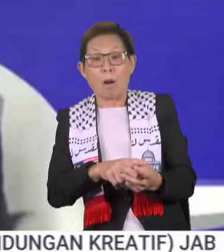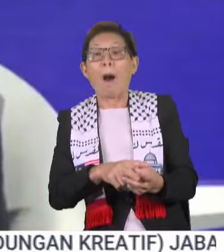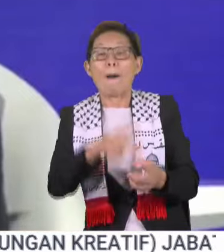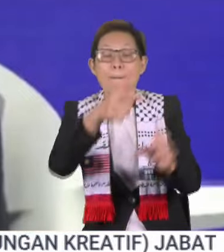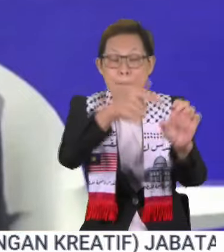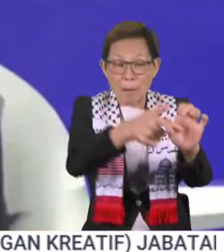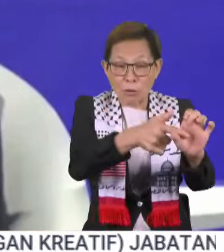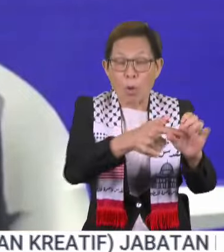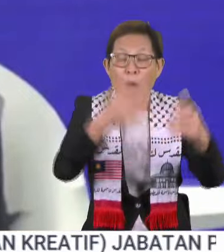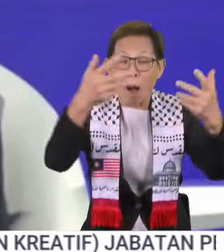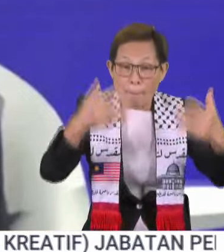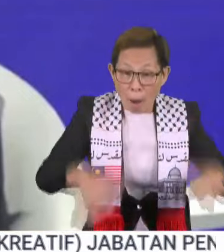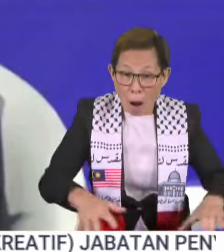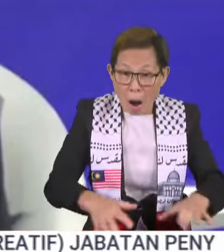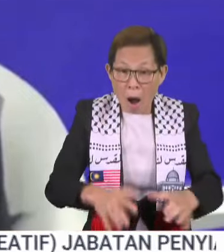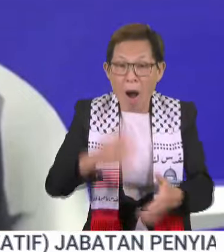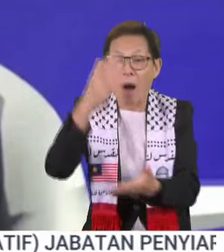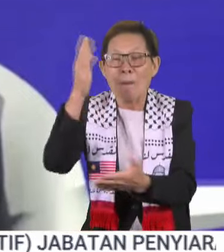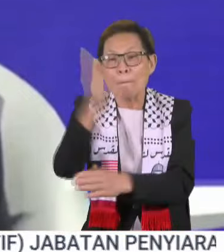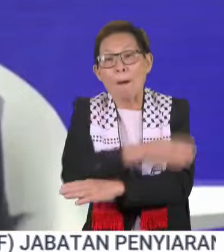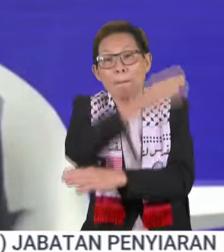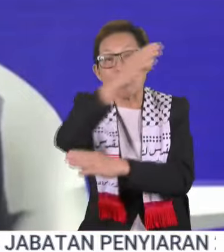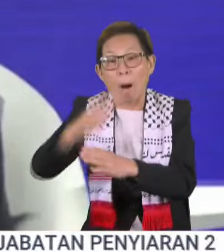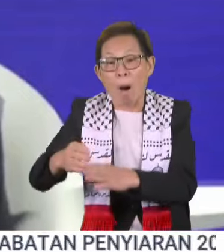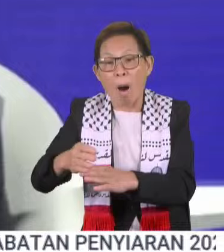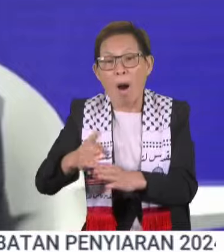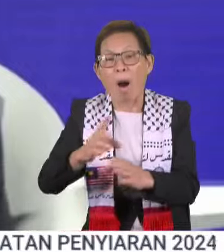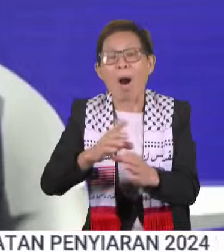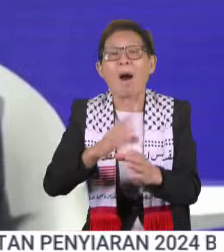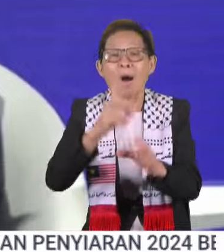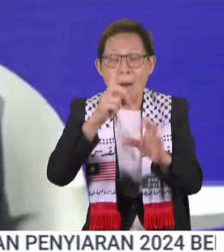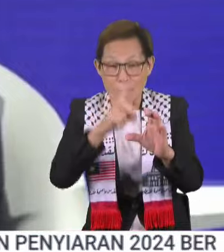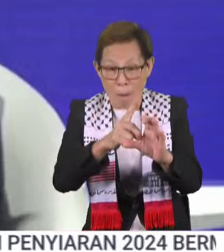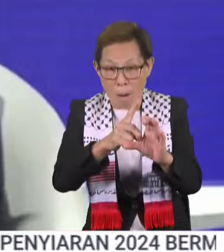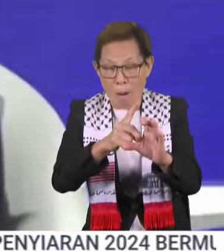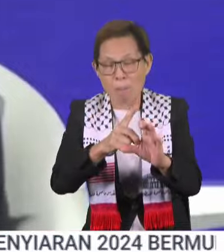petrol selepas pemansuhan subsidi bekal diesel.